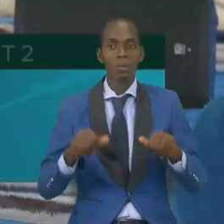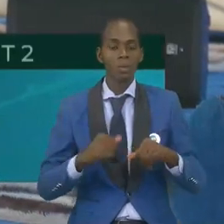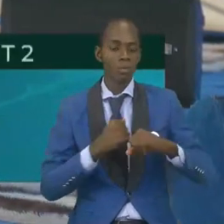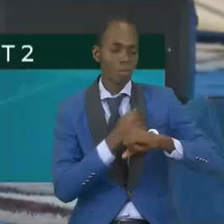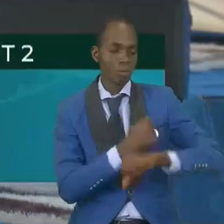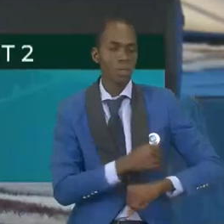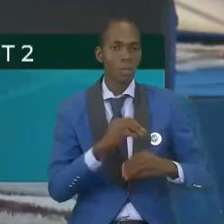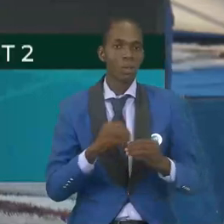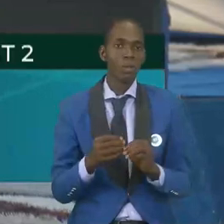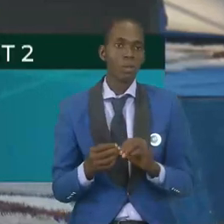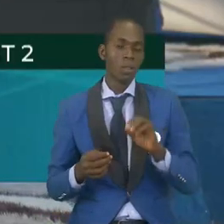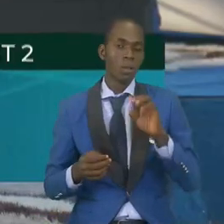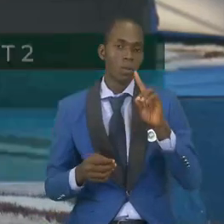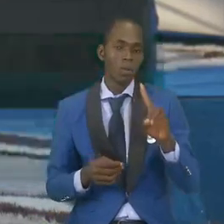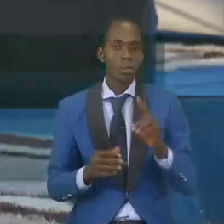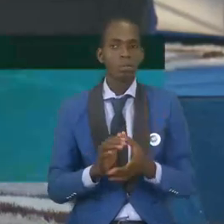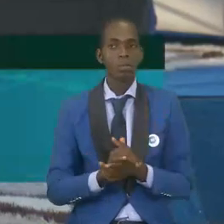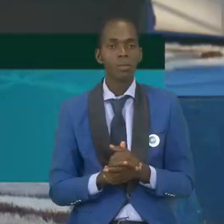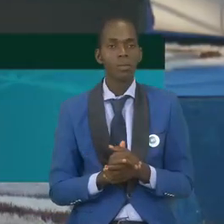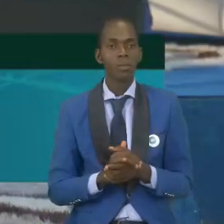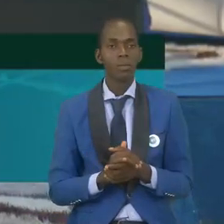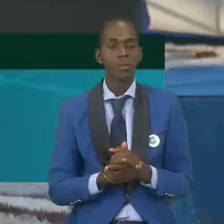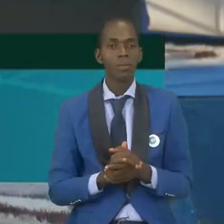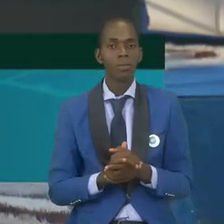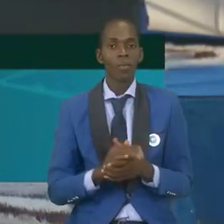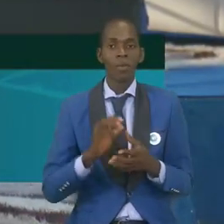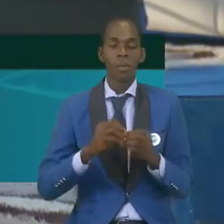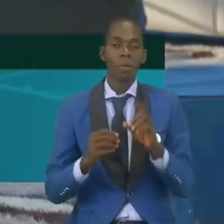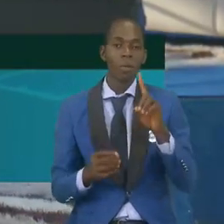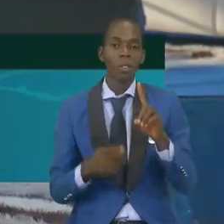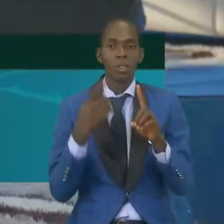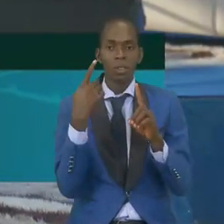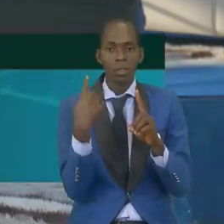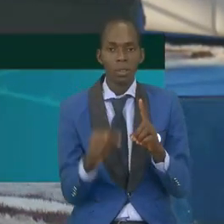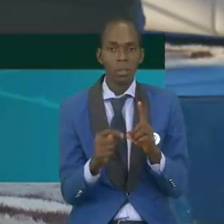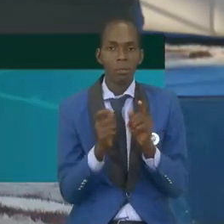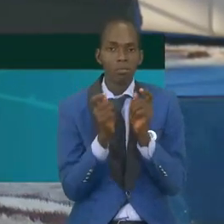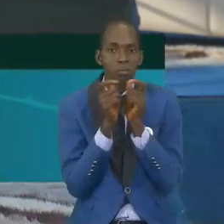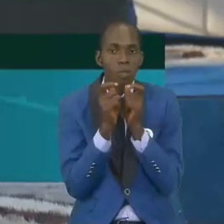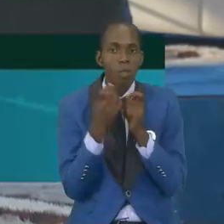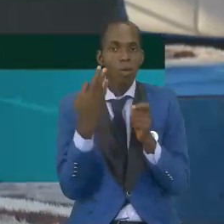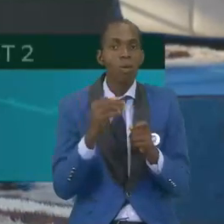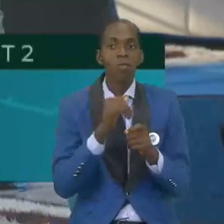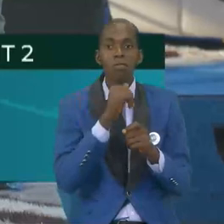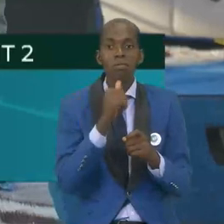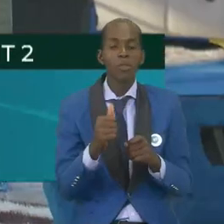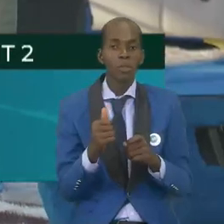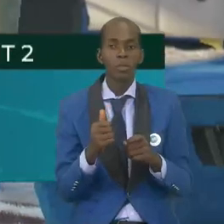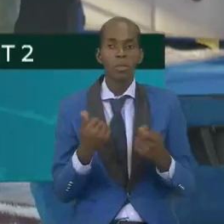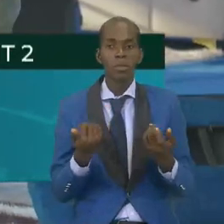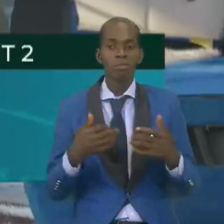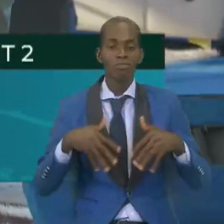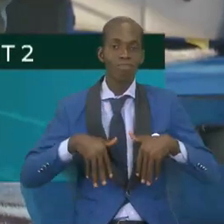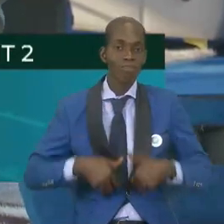de la protection indéniable. Voyons ce premier élément, le complot des